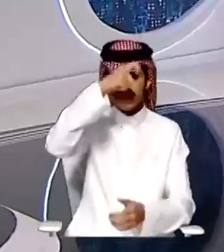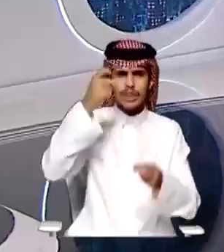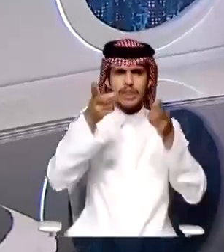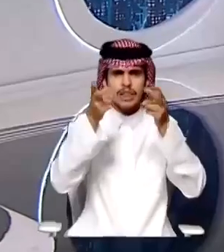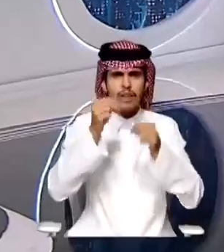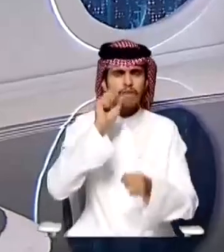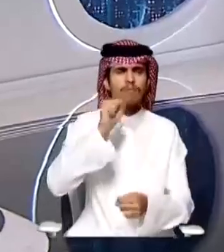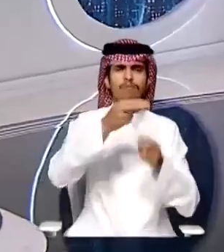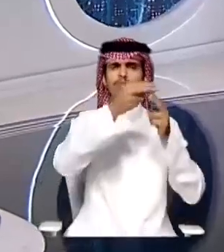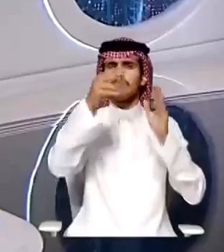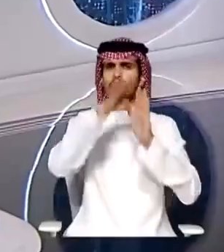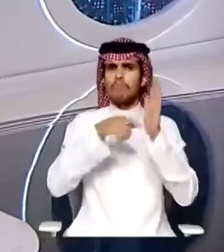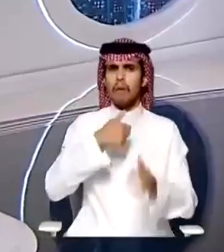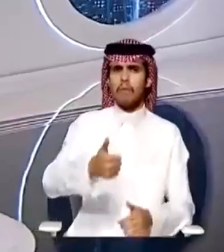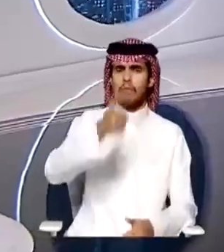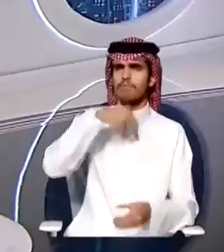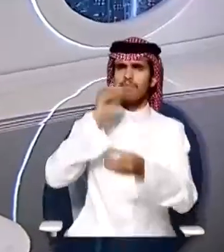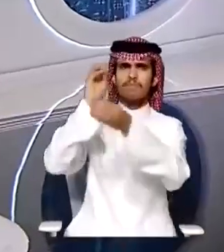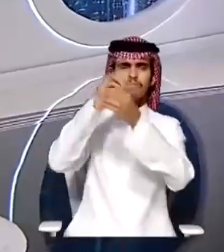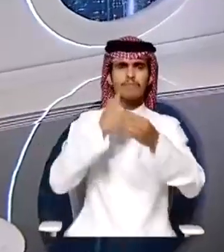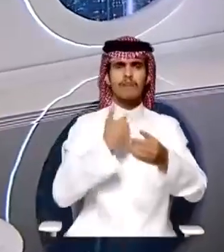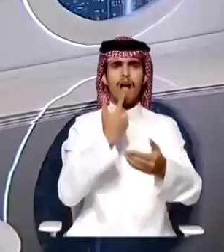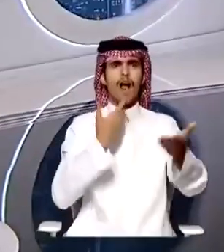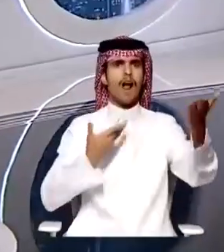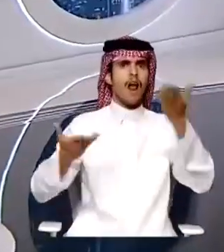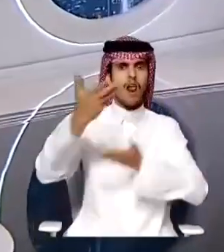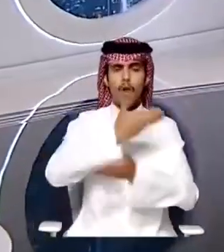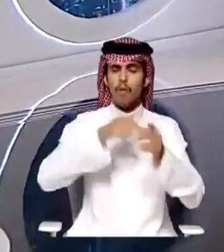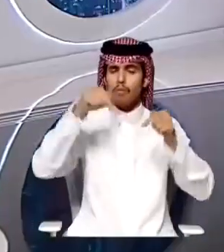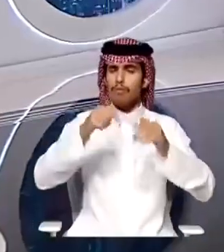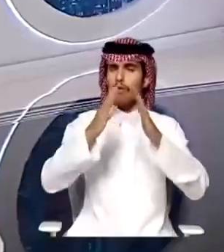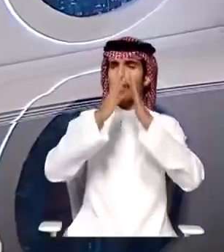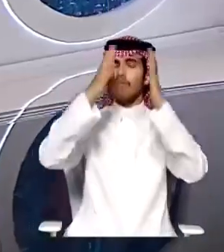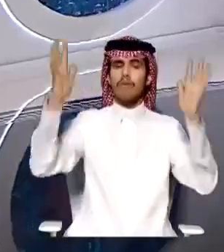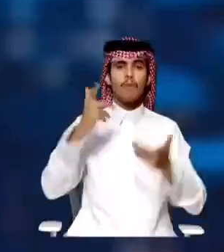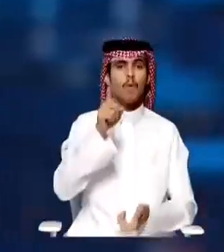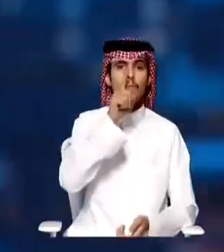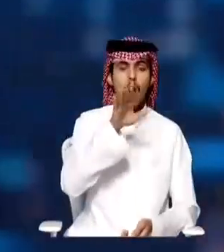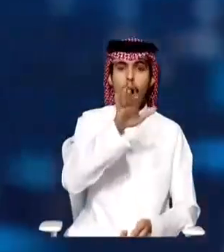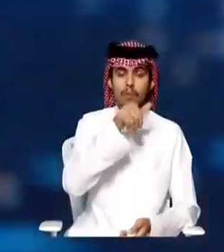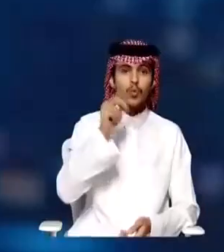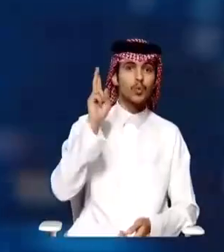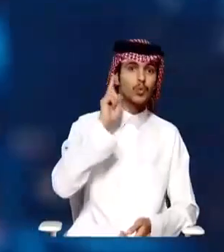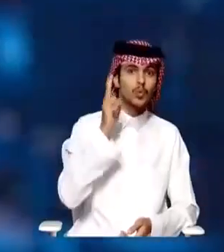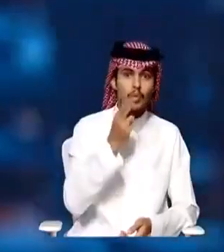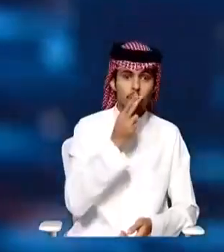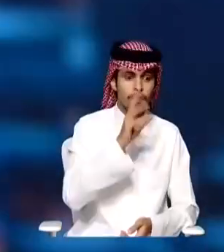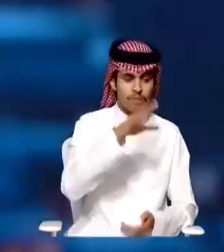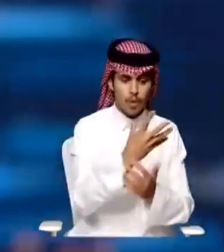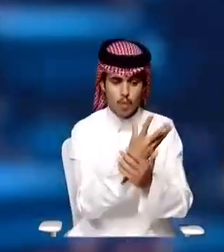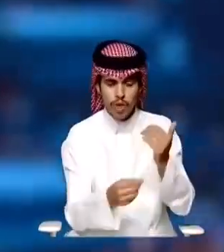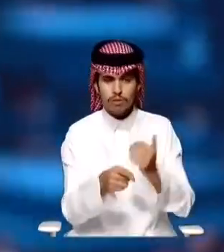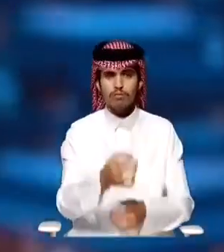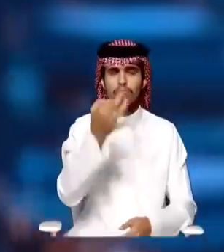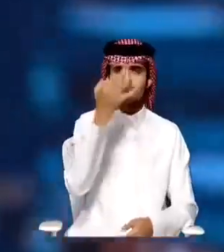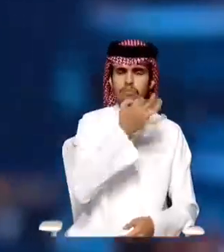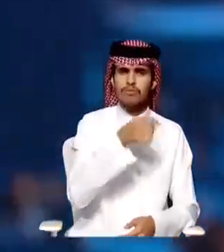فاصبحت استطيع اني اتحدث وهذا هذه المشكله كثير ما يواجهها من الاولياء الصم الاب والام الصم عندهم ابناء سامعين قد